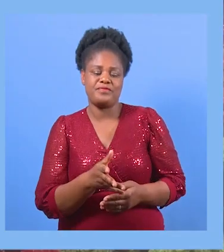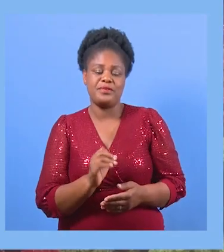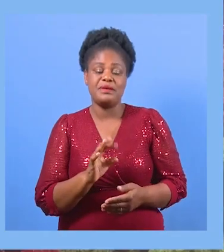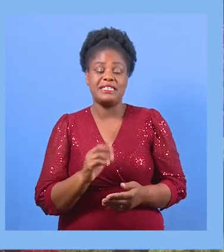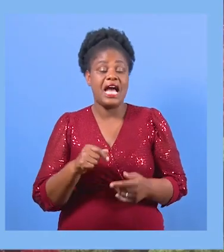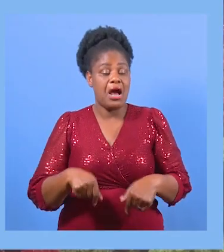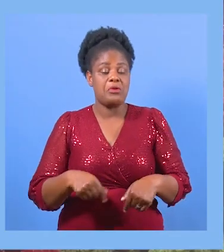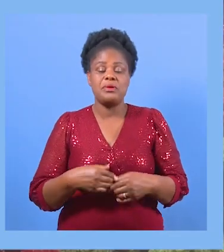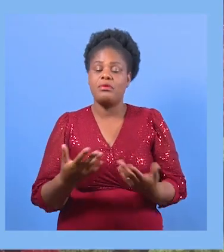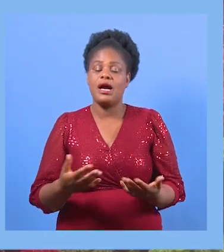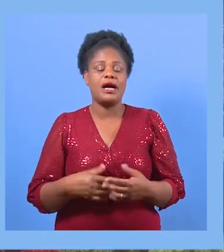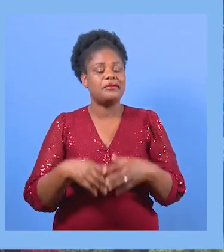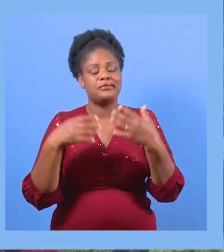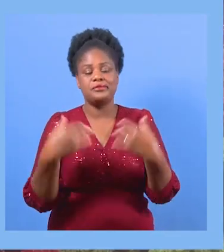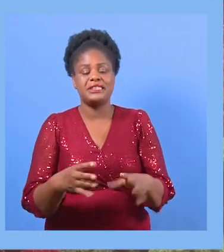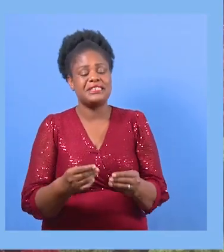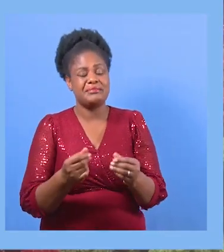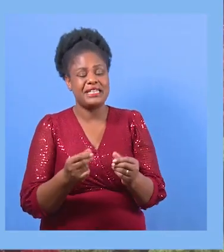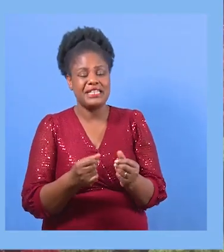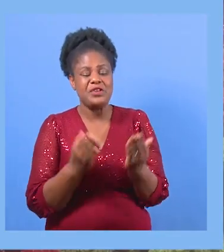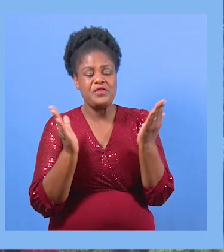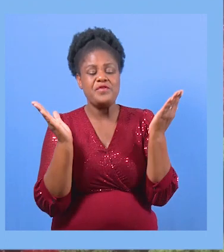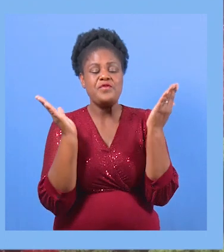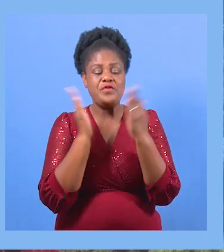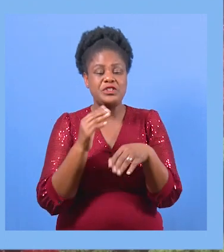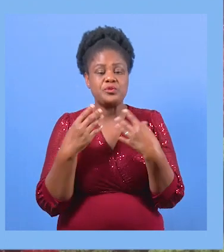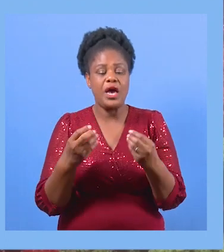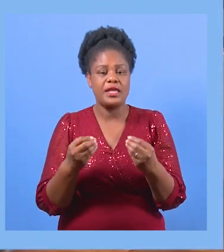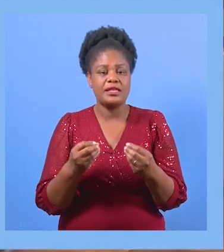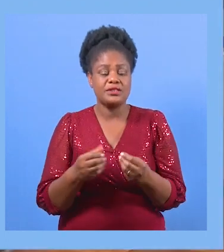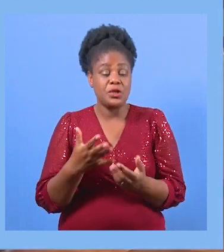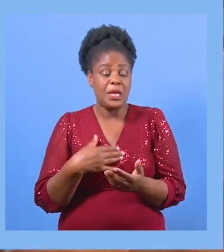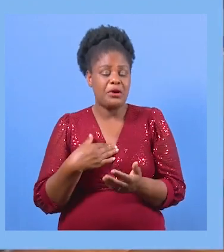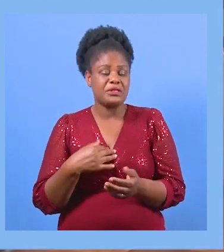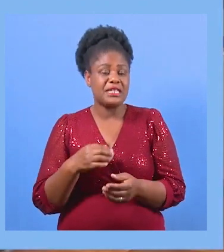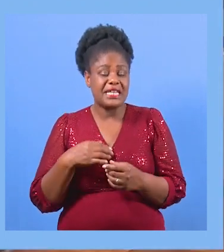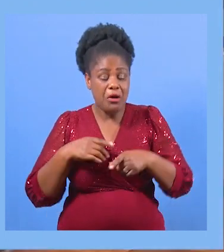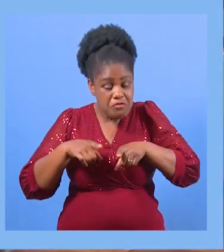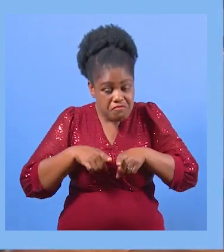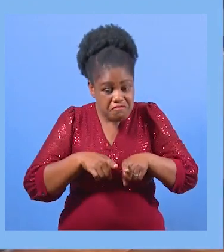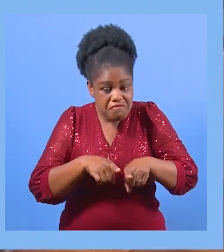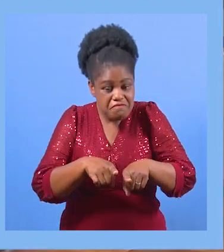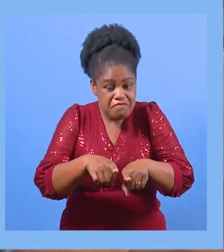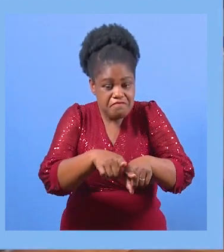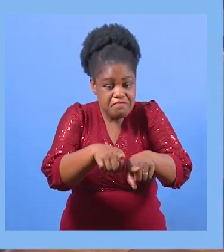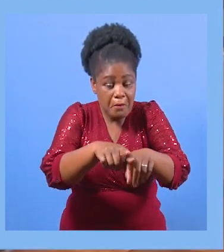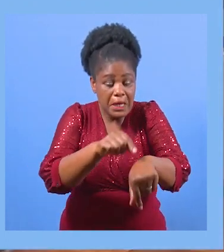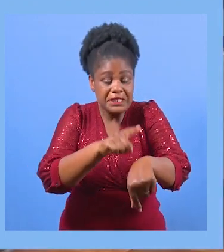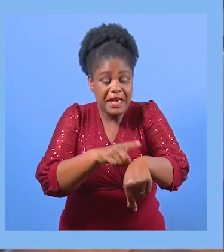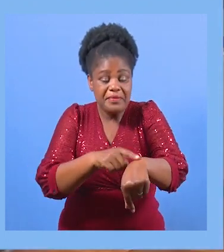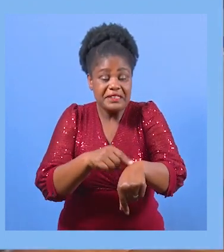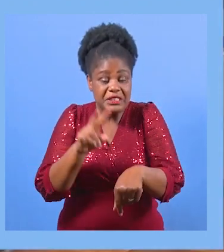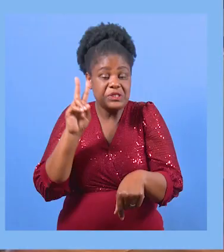munyika yanhasi. Zvinogoneka here nekuti vanotaura kaka kuti kare hagare ari kare. Tiri kufambirana nenguva. Saka kana